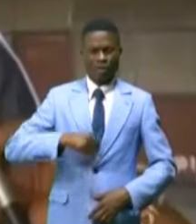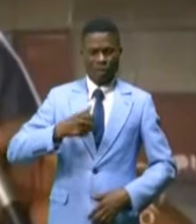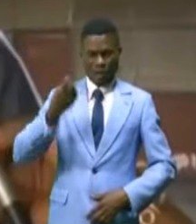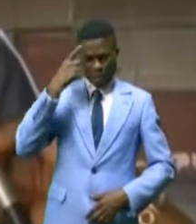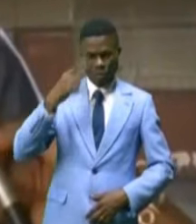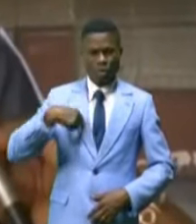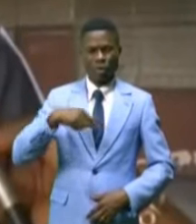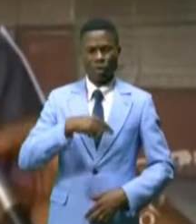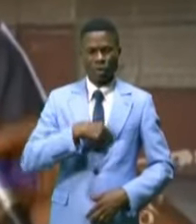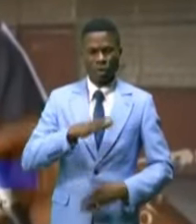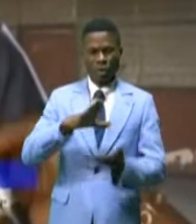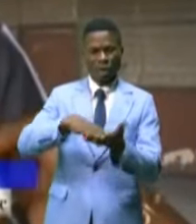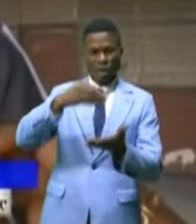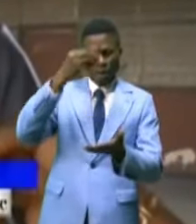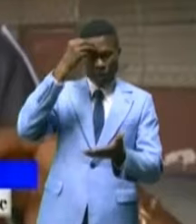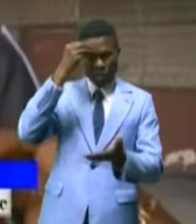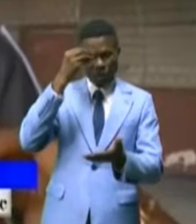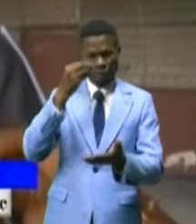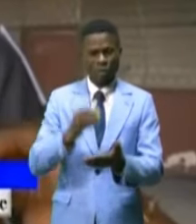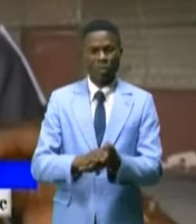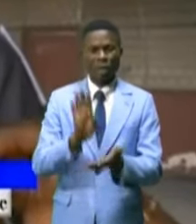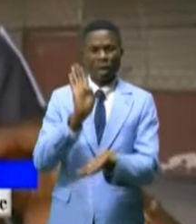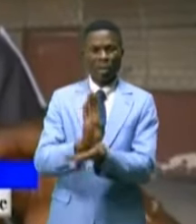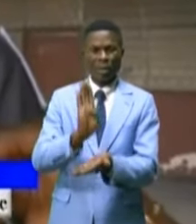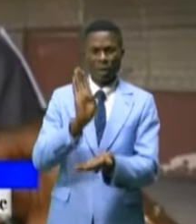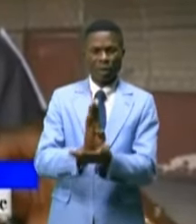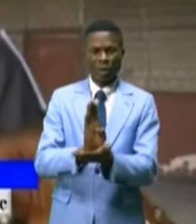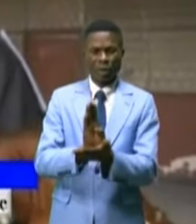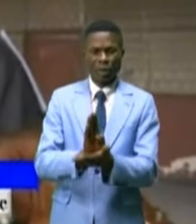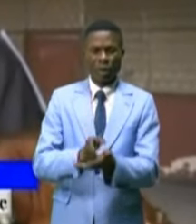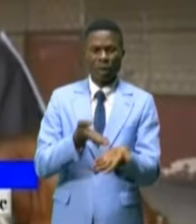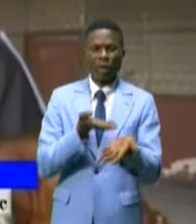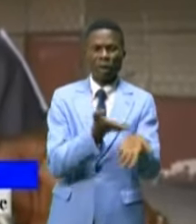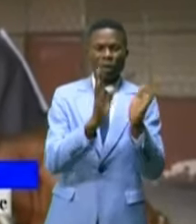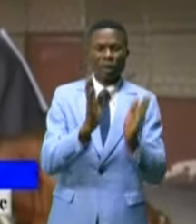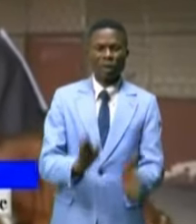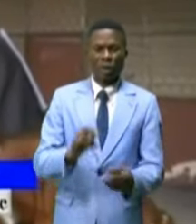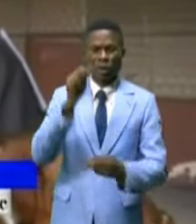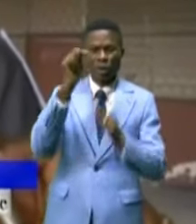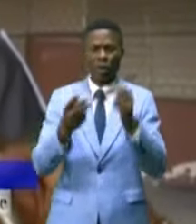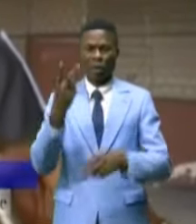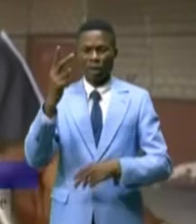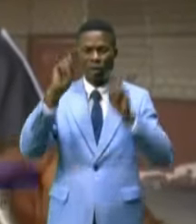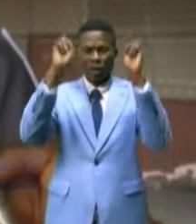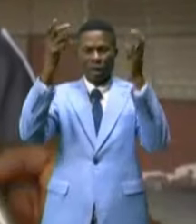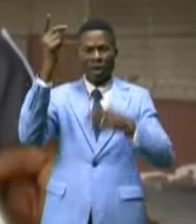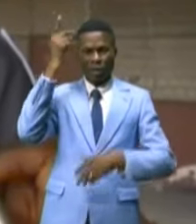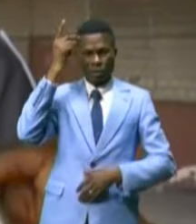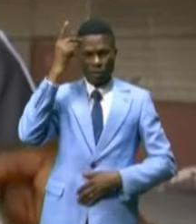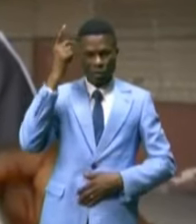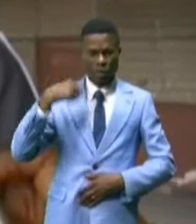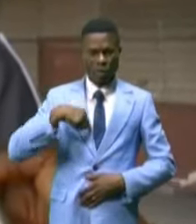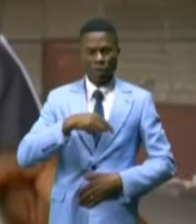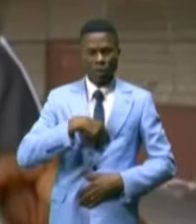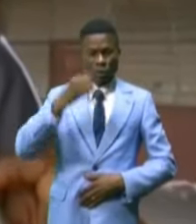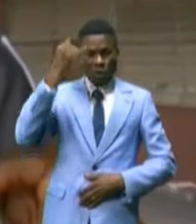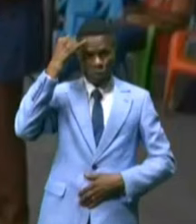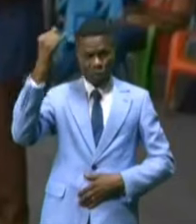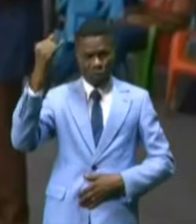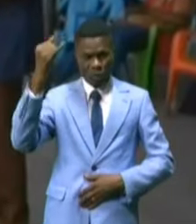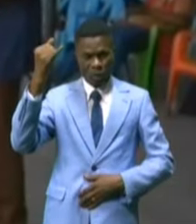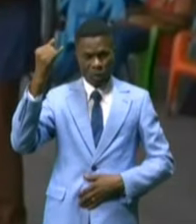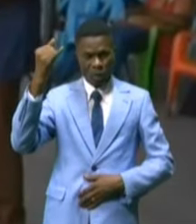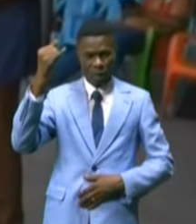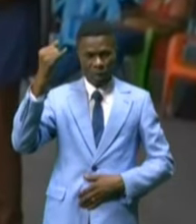de bénéficier de ces brevets des secouristes de niveau D de la ville de Kinshasa. Nous pensons ainsi